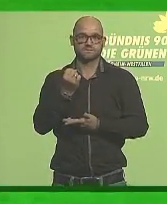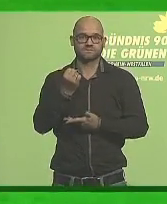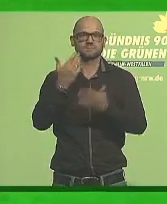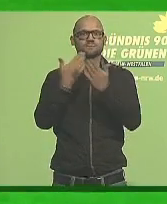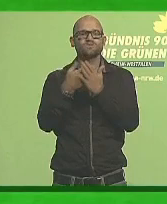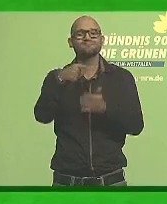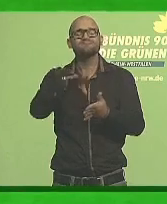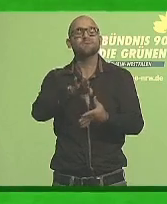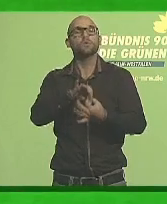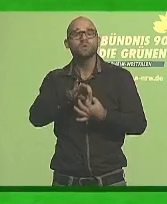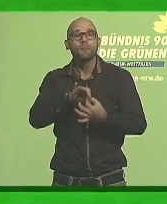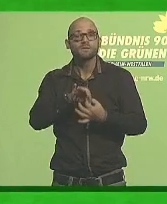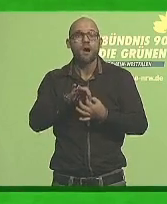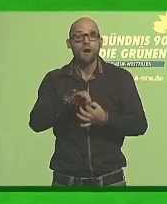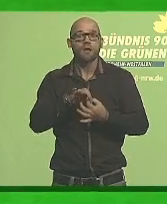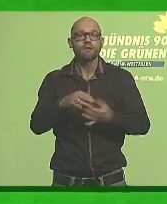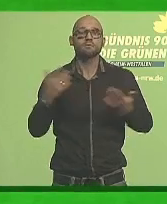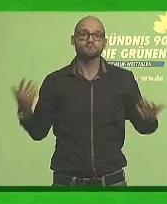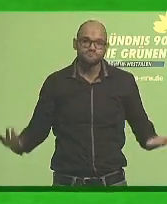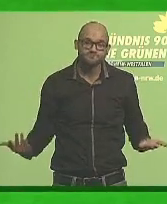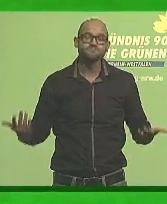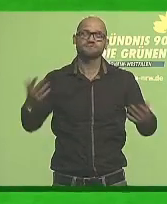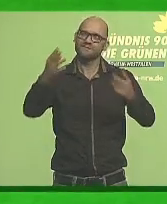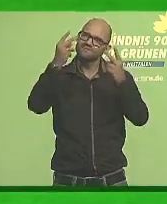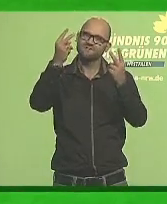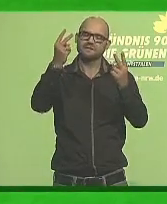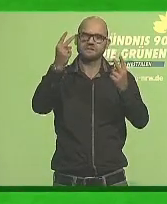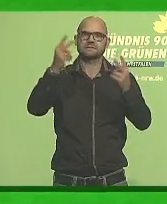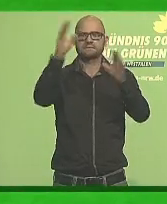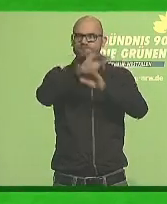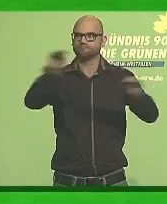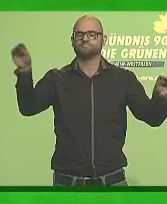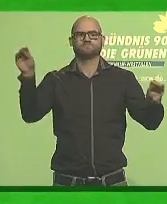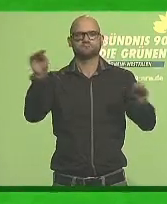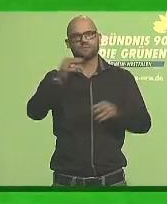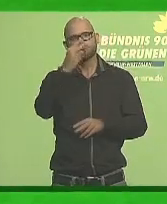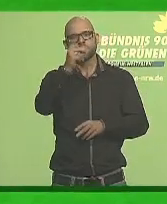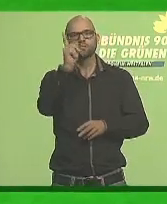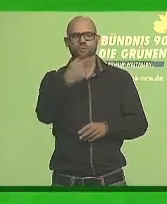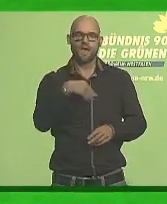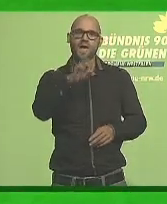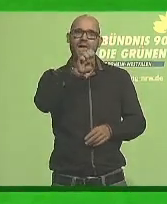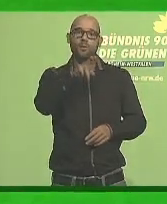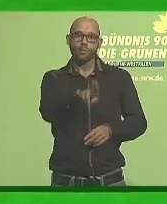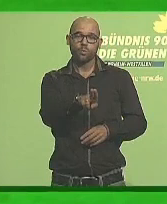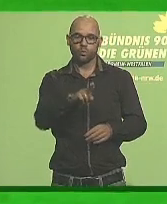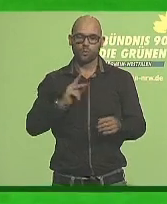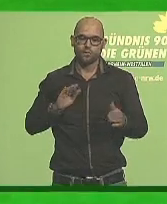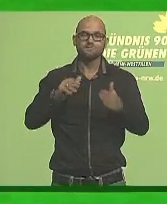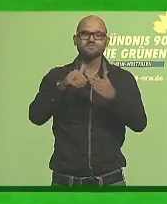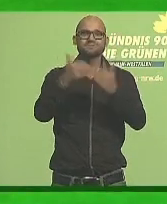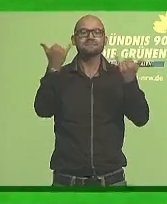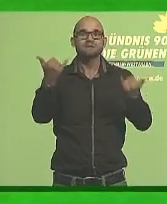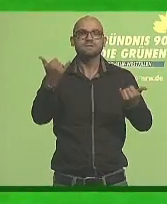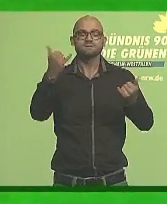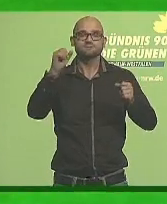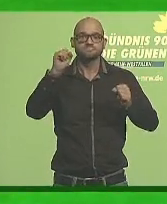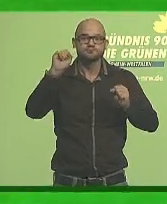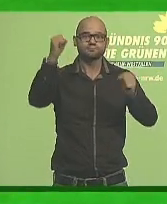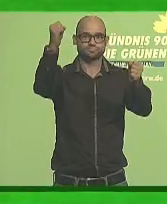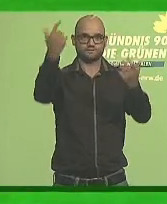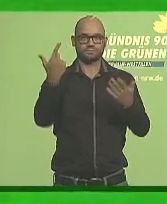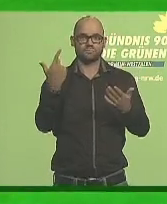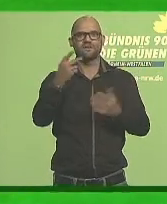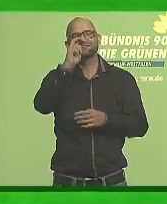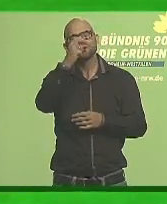diesem Zusammenhang muss man sich auch angucken, was die Europäische Union bisher getan hat,